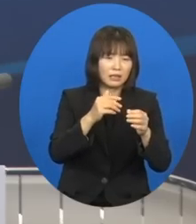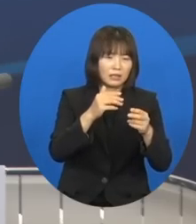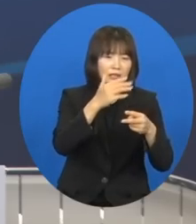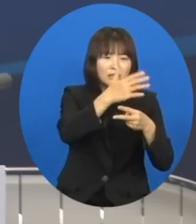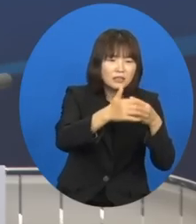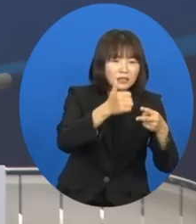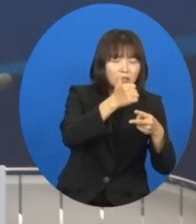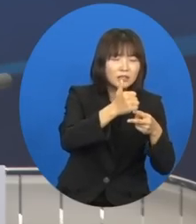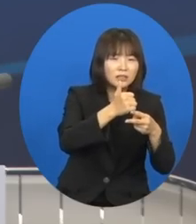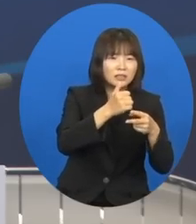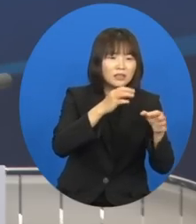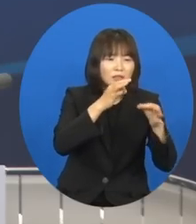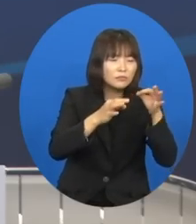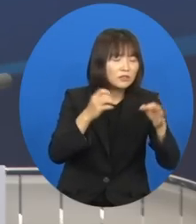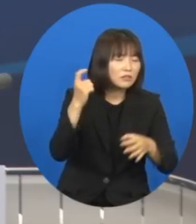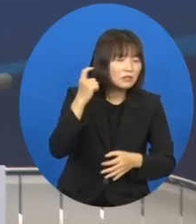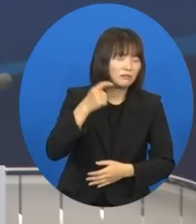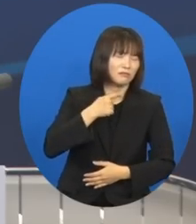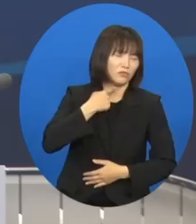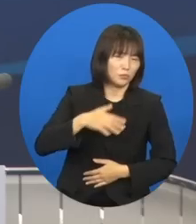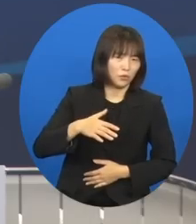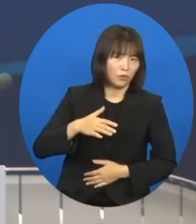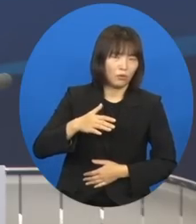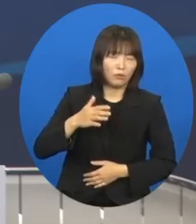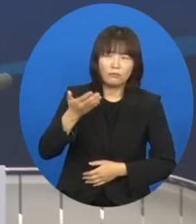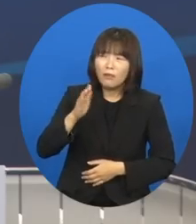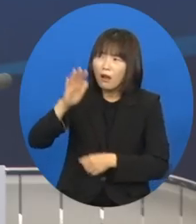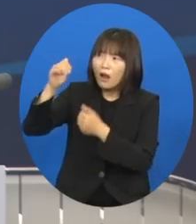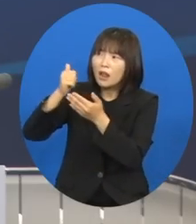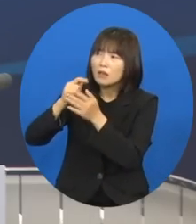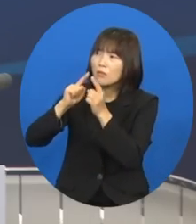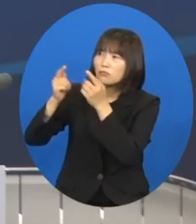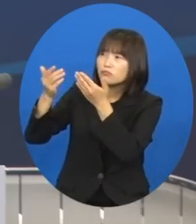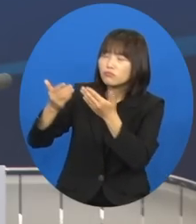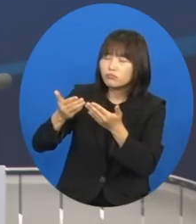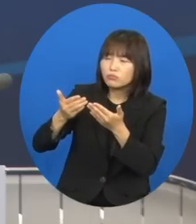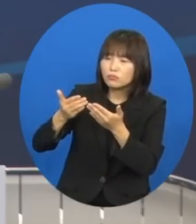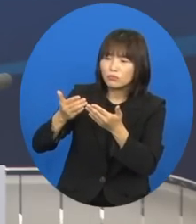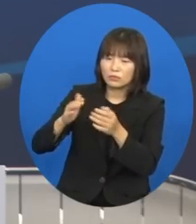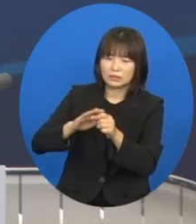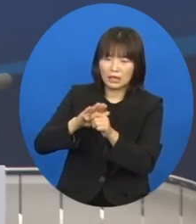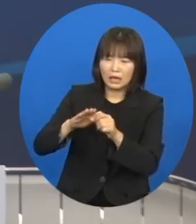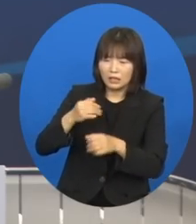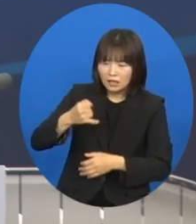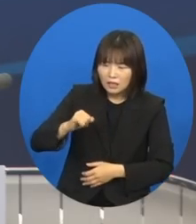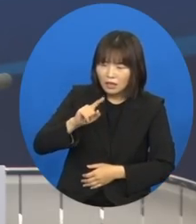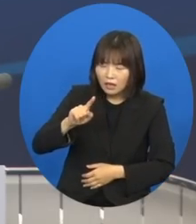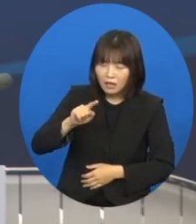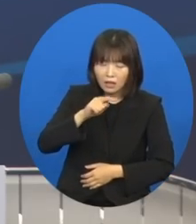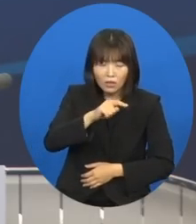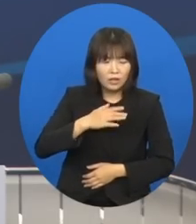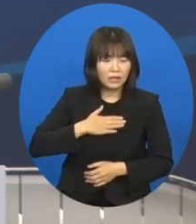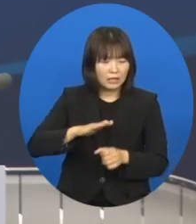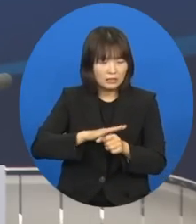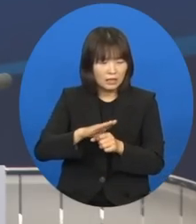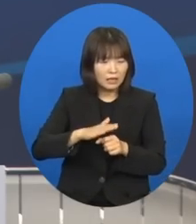하시네. 사랑하는 딸아, 너가 나를 사랑하느냐? 너무 놀랐어요.